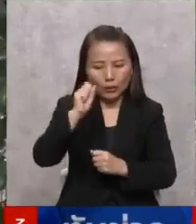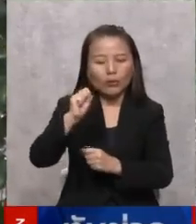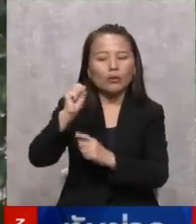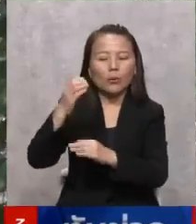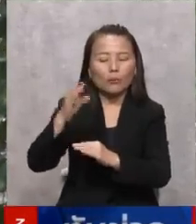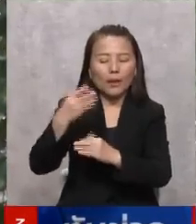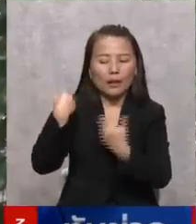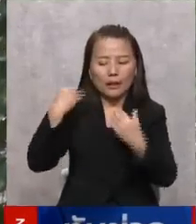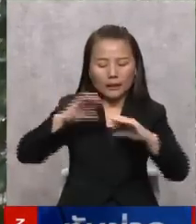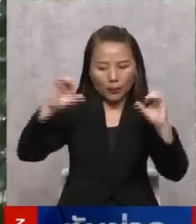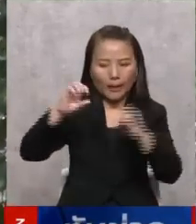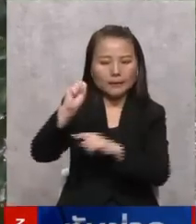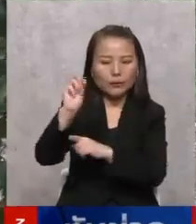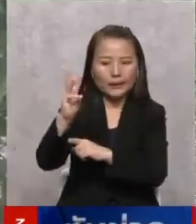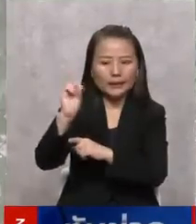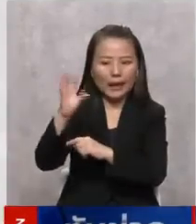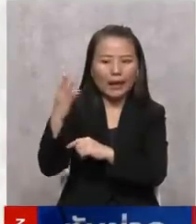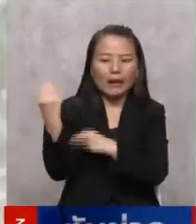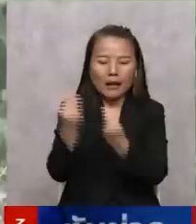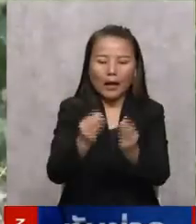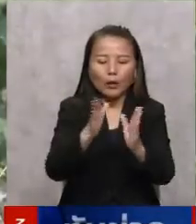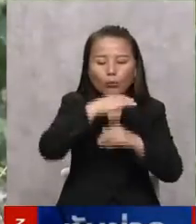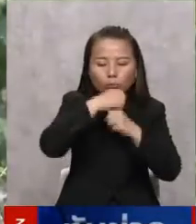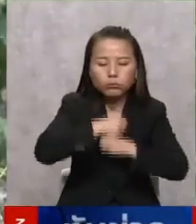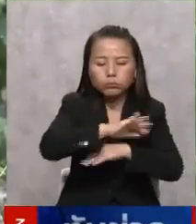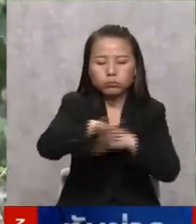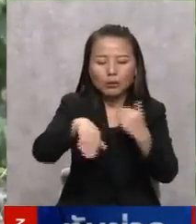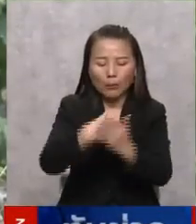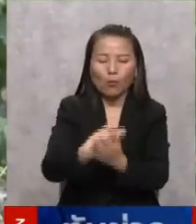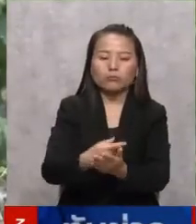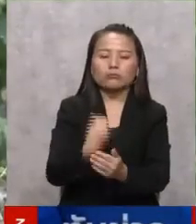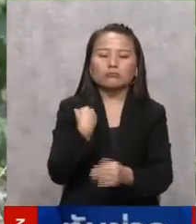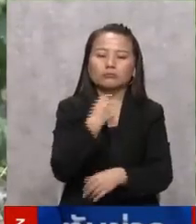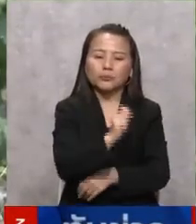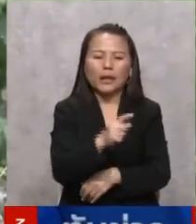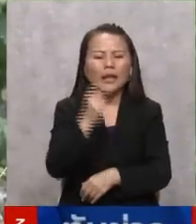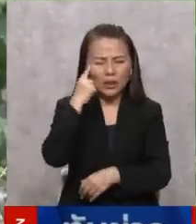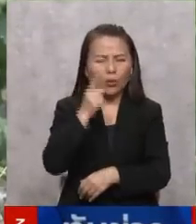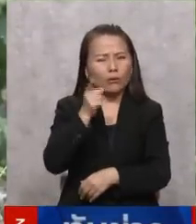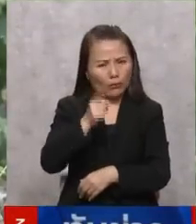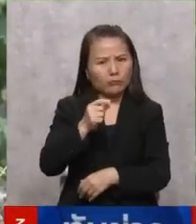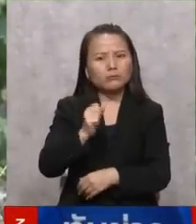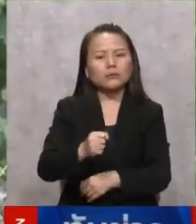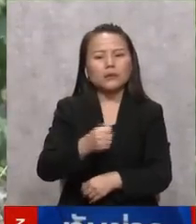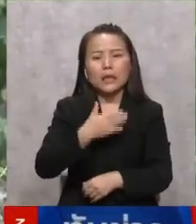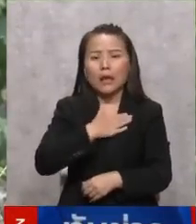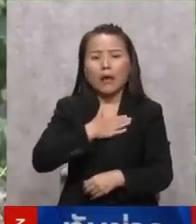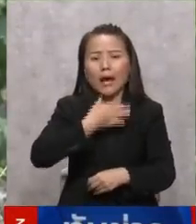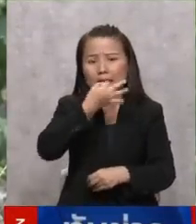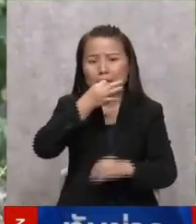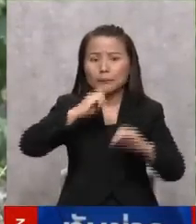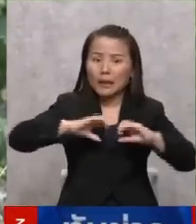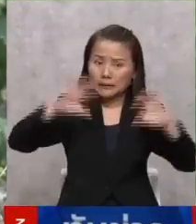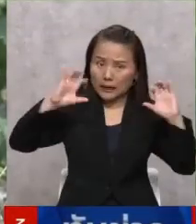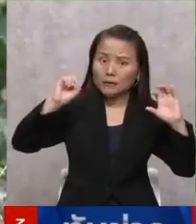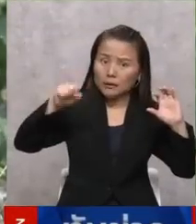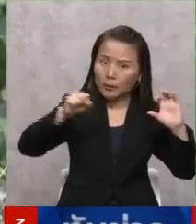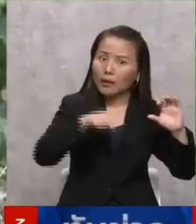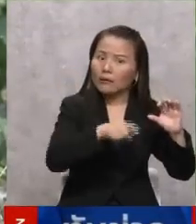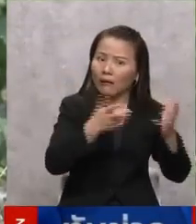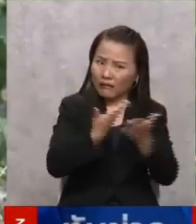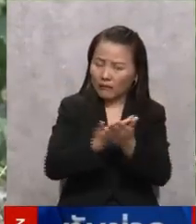ที่ประชาชนคนไทยทุกคนมีสิทธิ์ที่จะได้รับ มันน่าจะได้นะข้าราชการเนี่ยเพราะว่าเงินมันคนละส่วน